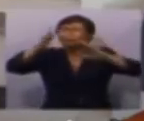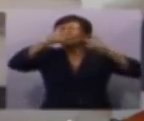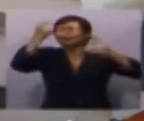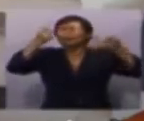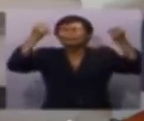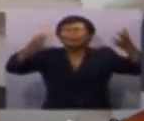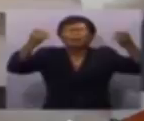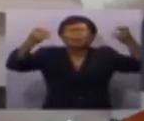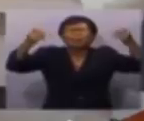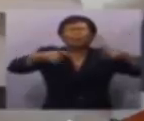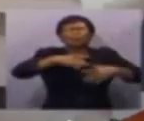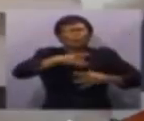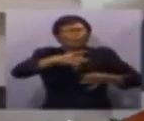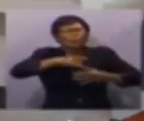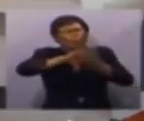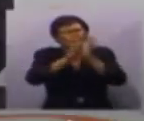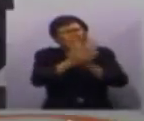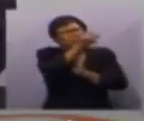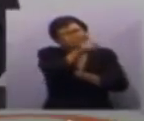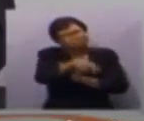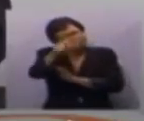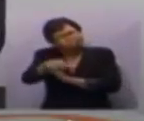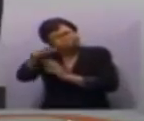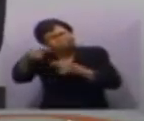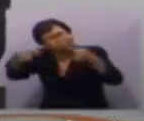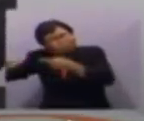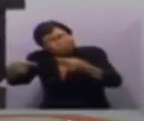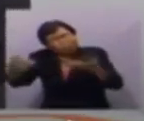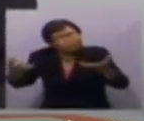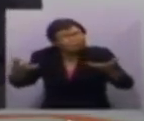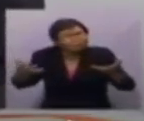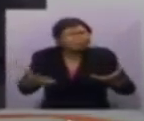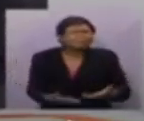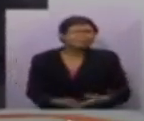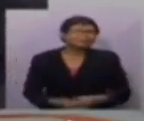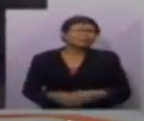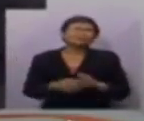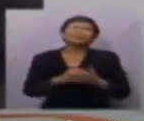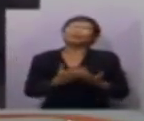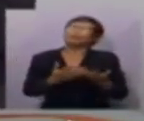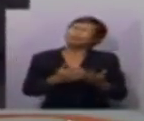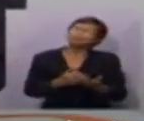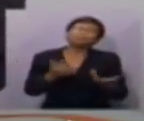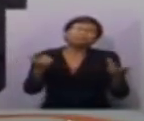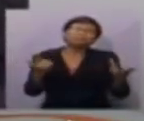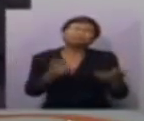ramai yang berminat untuk menjadi calon, doktor? Ya, secara umumnya dia menampakkan